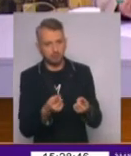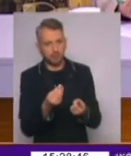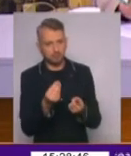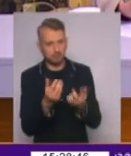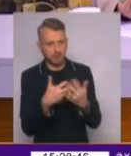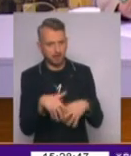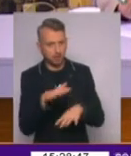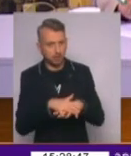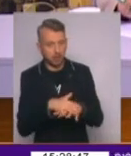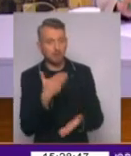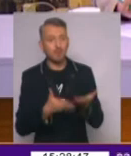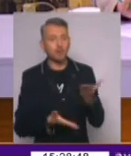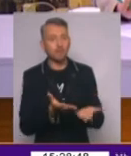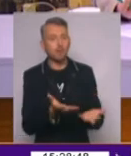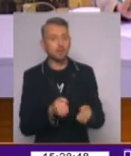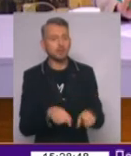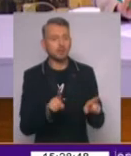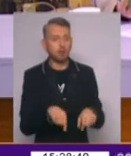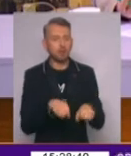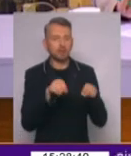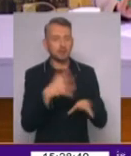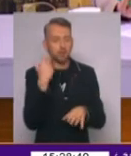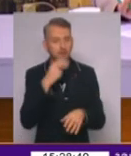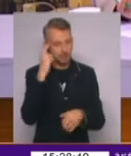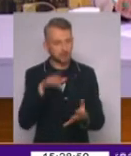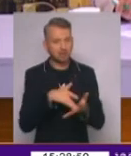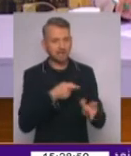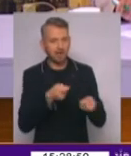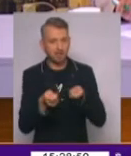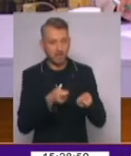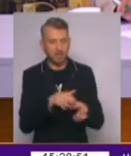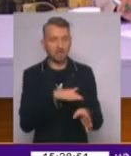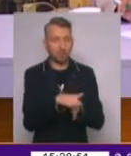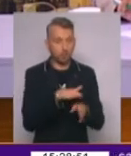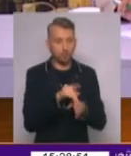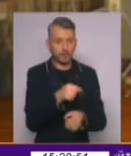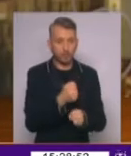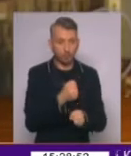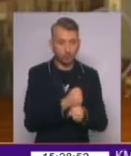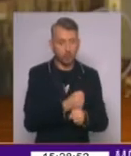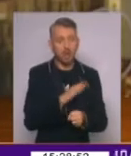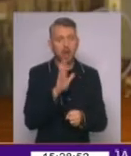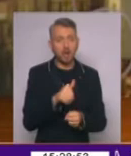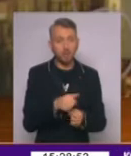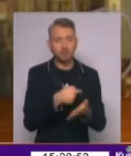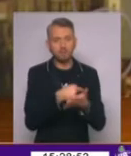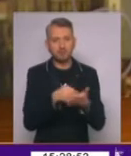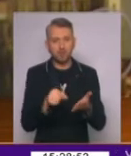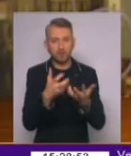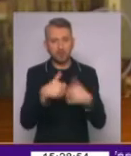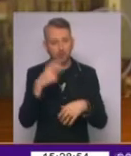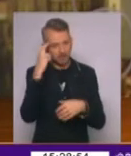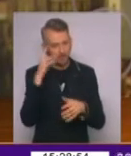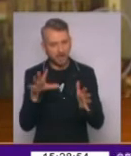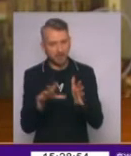рахунки, можливо отримати також рішення, коли київська міська влада виконує ці роботи, а потім списує з рахунків «Київенерго»